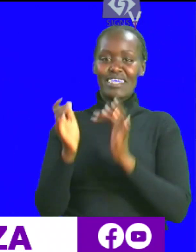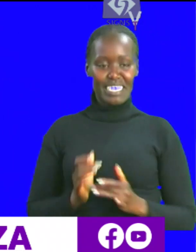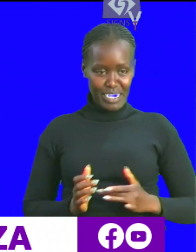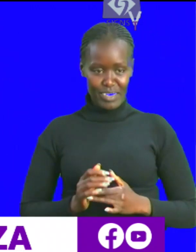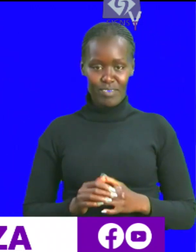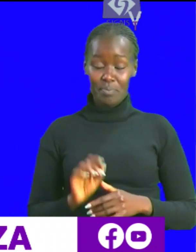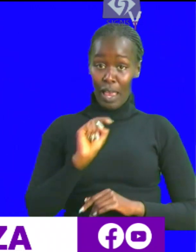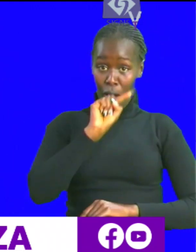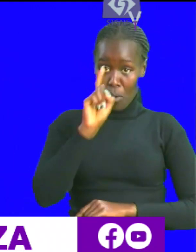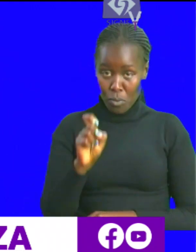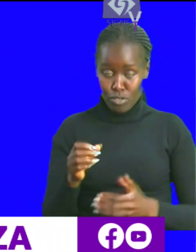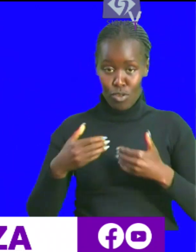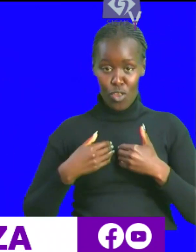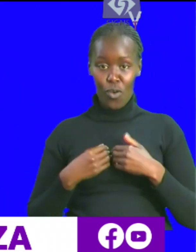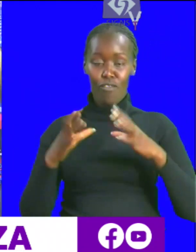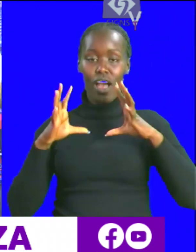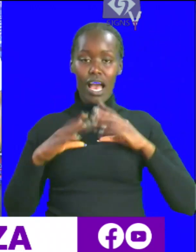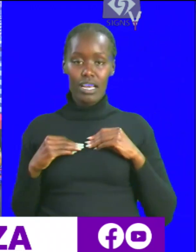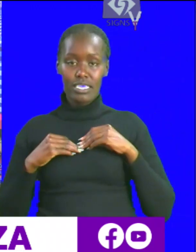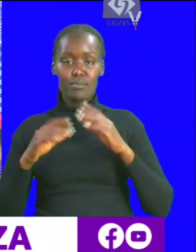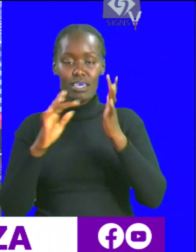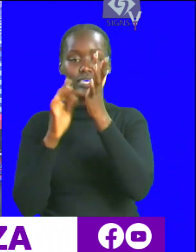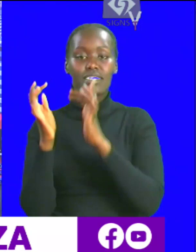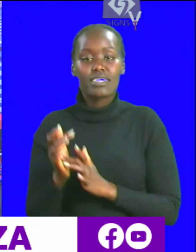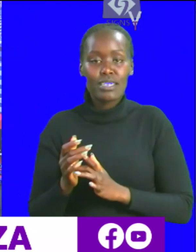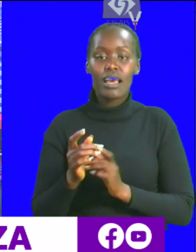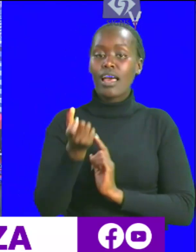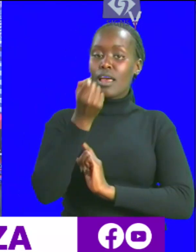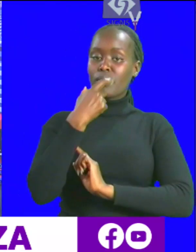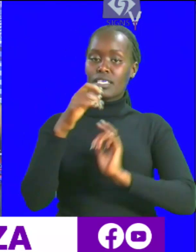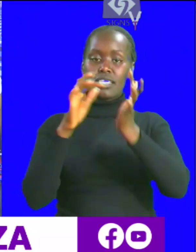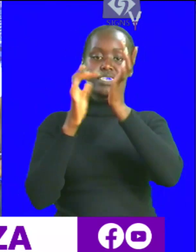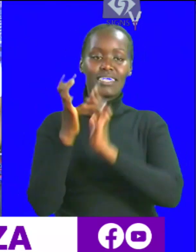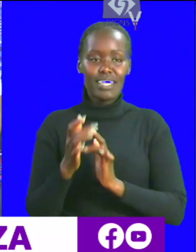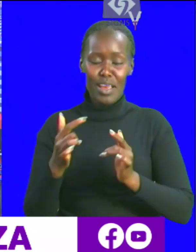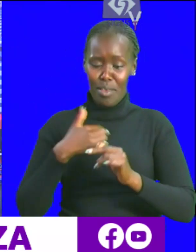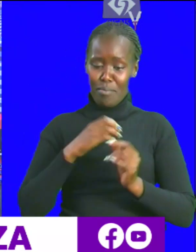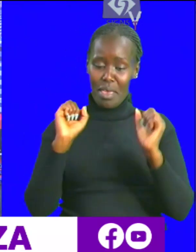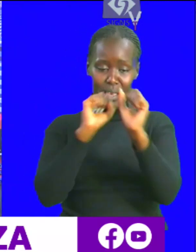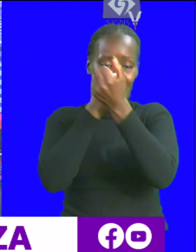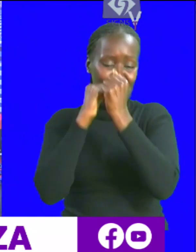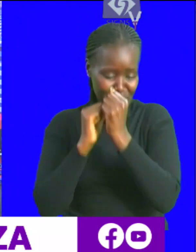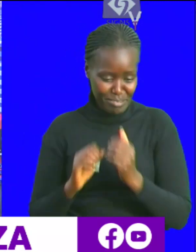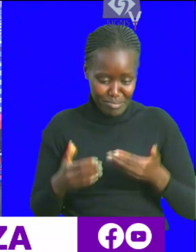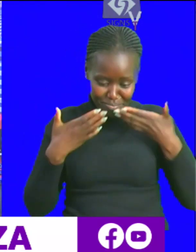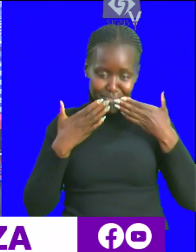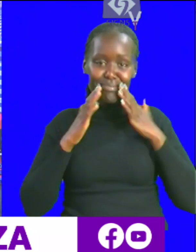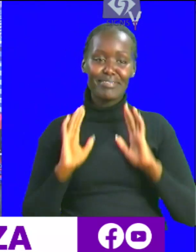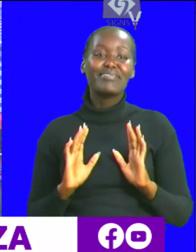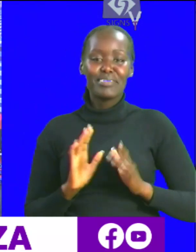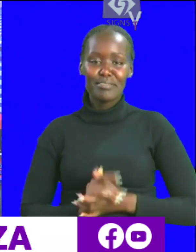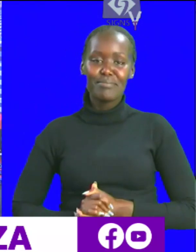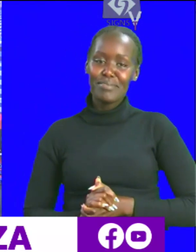wapi jamani? Mary and Joseph ndio unye. Now love. Okay. kuna commentary imepop in